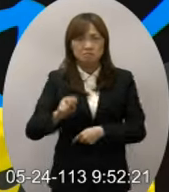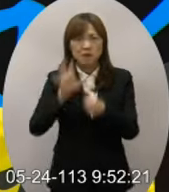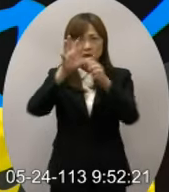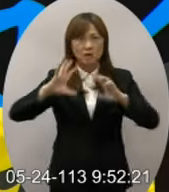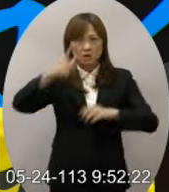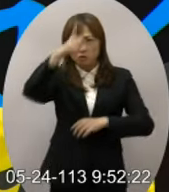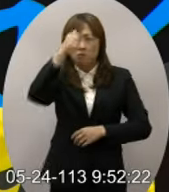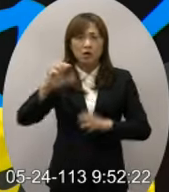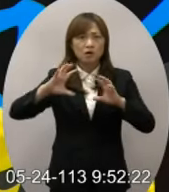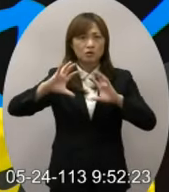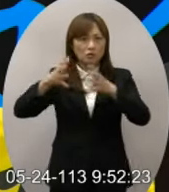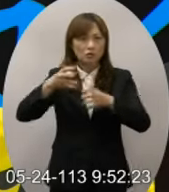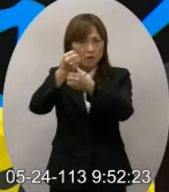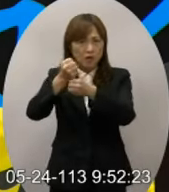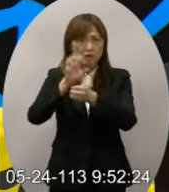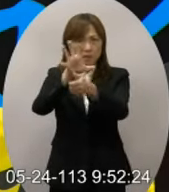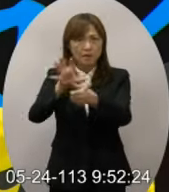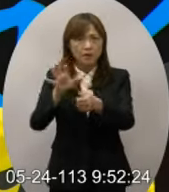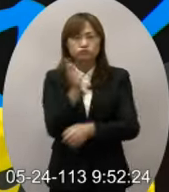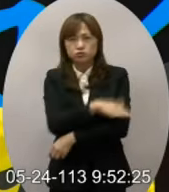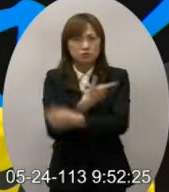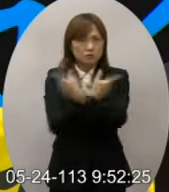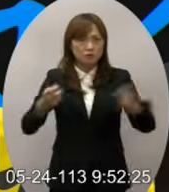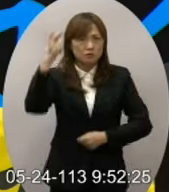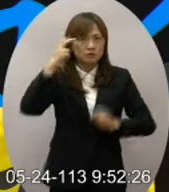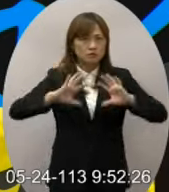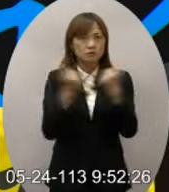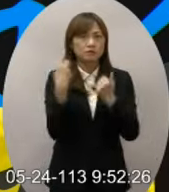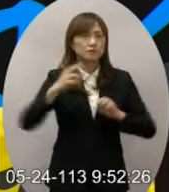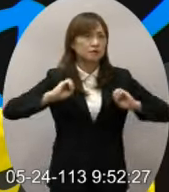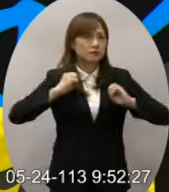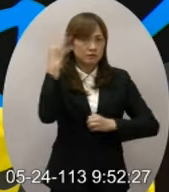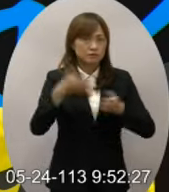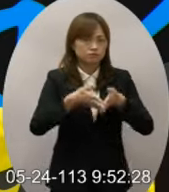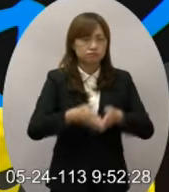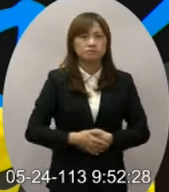昌，我们一定坚持国会改革，我们绝对不退缩。但是我